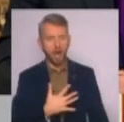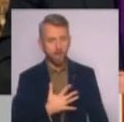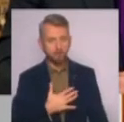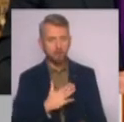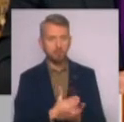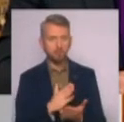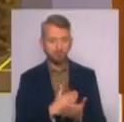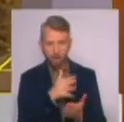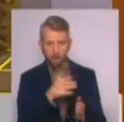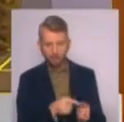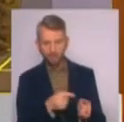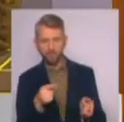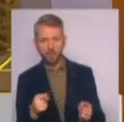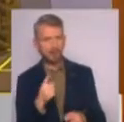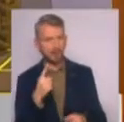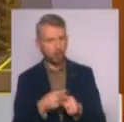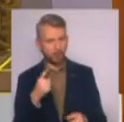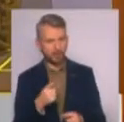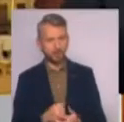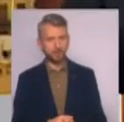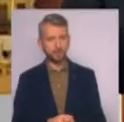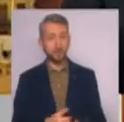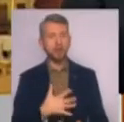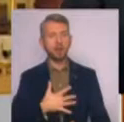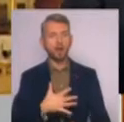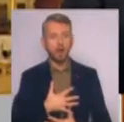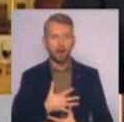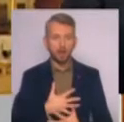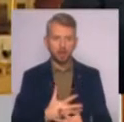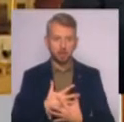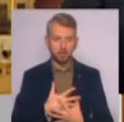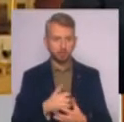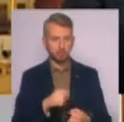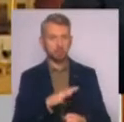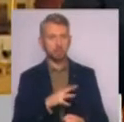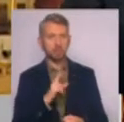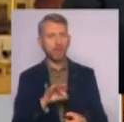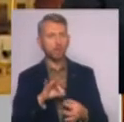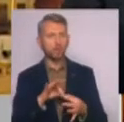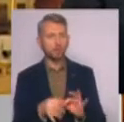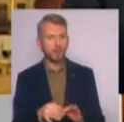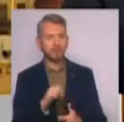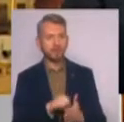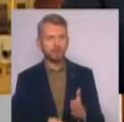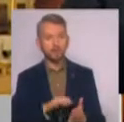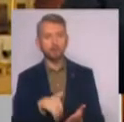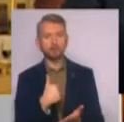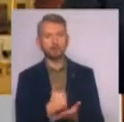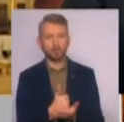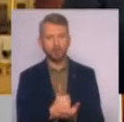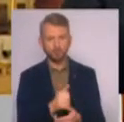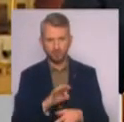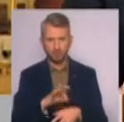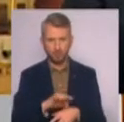перебуває в фазі загострення. Задишка може бути як ускладнення від перебігу основного процесу. Ми